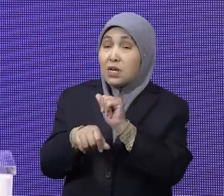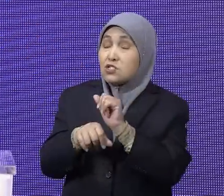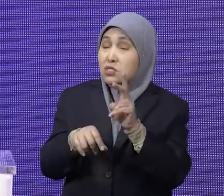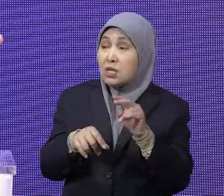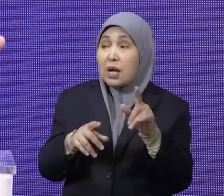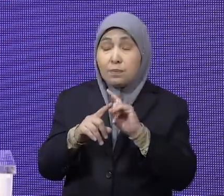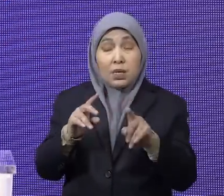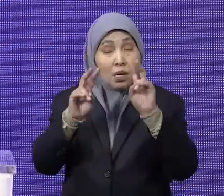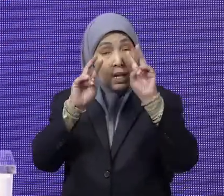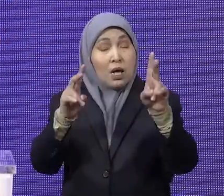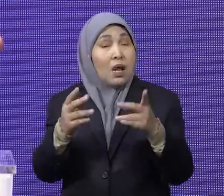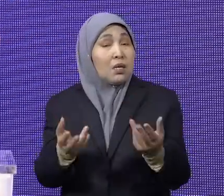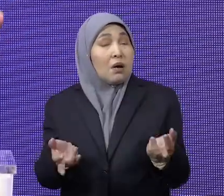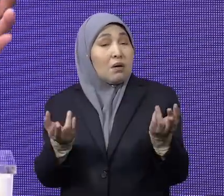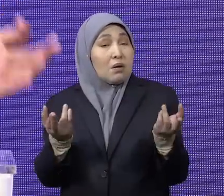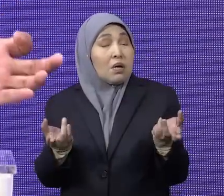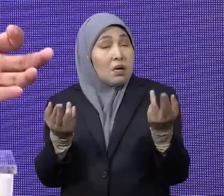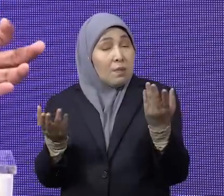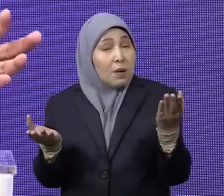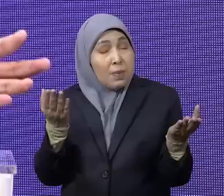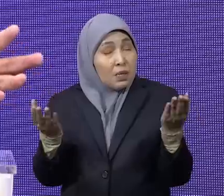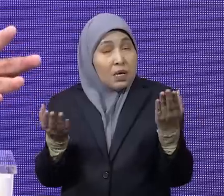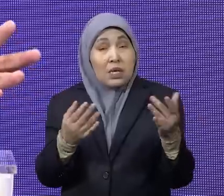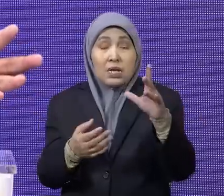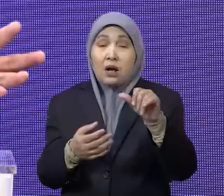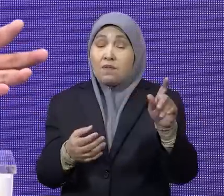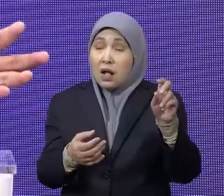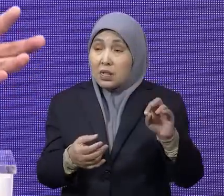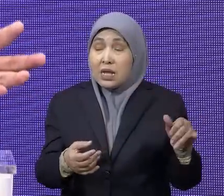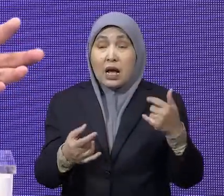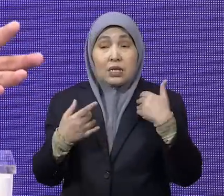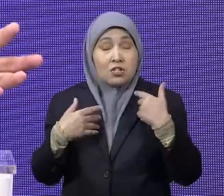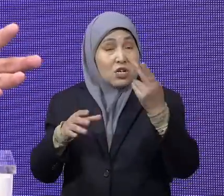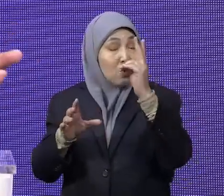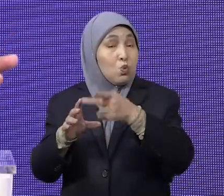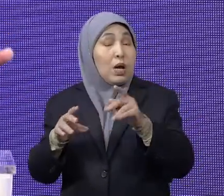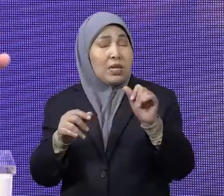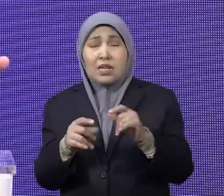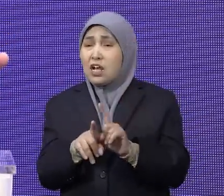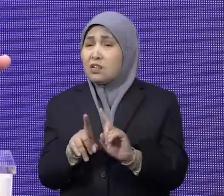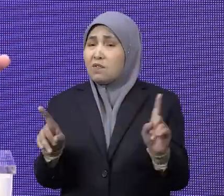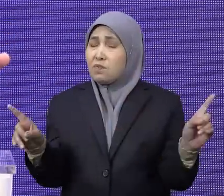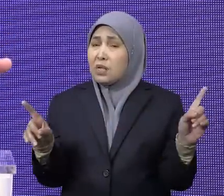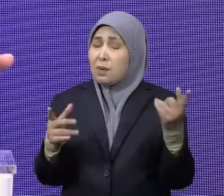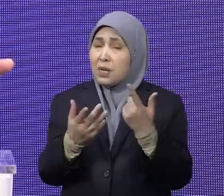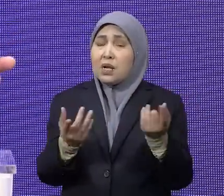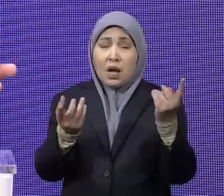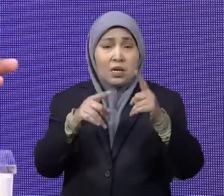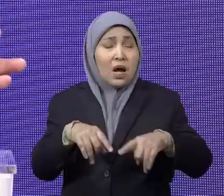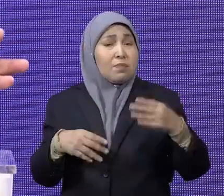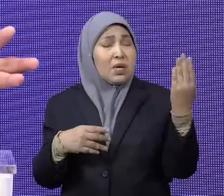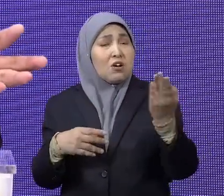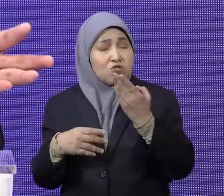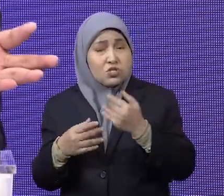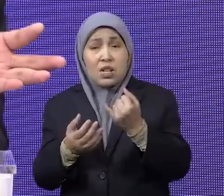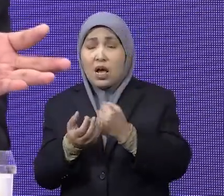ni dilihat lebih ringan berbanding dengan yakhluq, sebab yaf'al ni cuma melibatkan satu keadaan yang luar biasa daripada keadaan yang biasa, iaitu